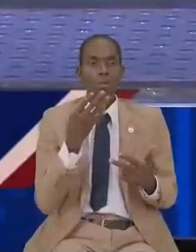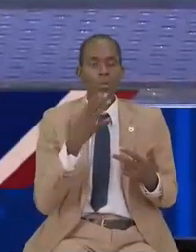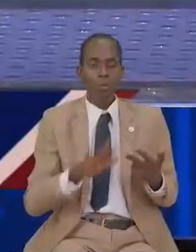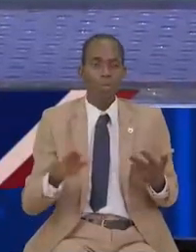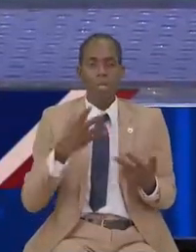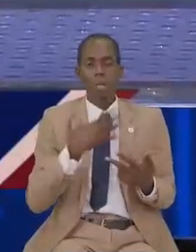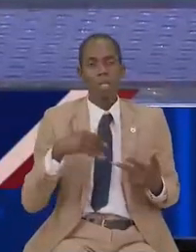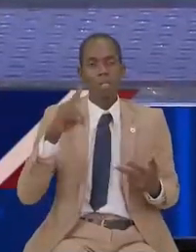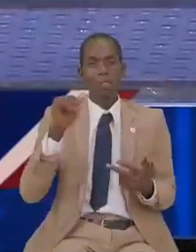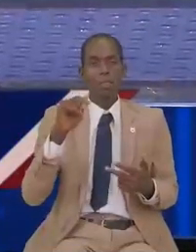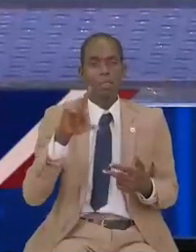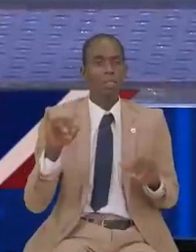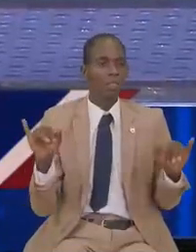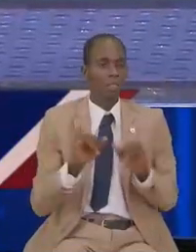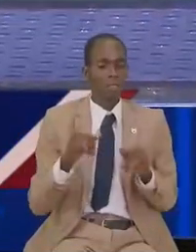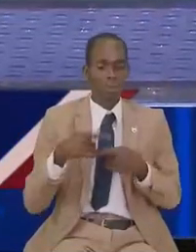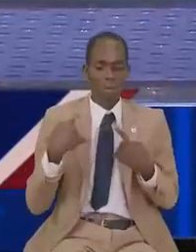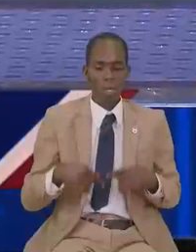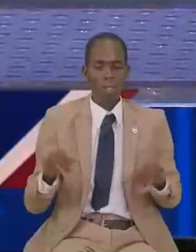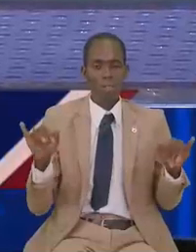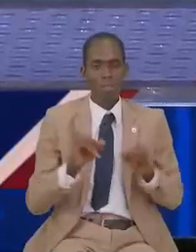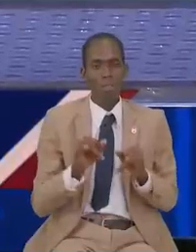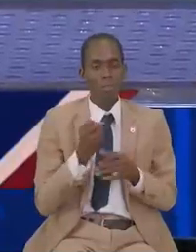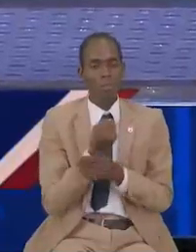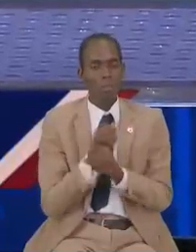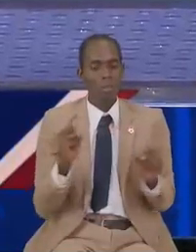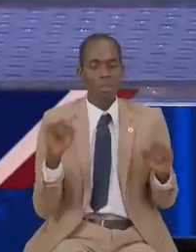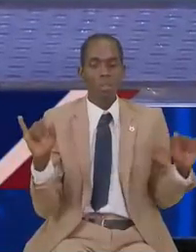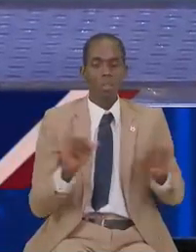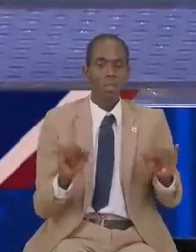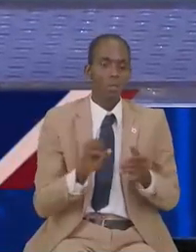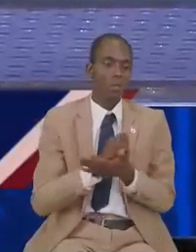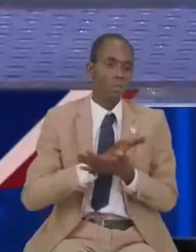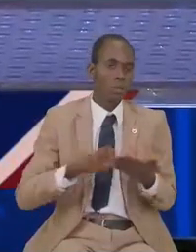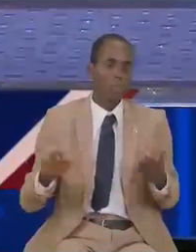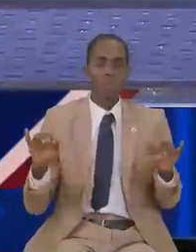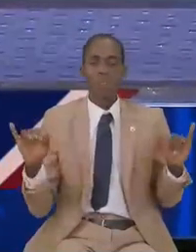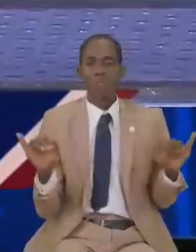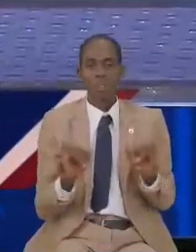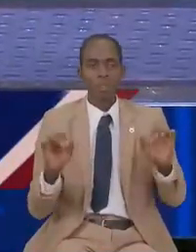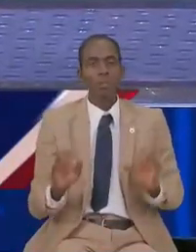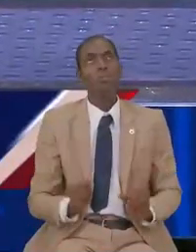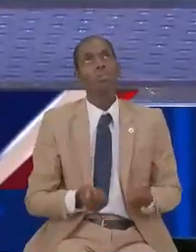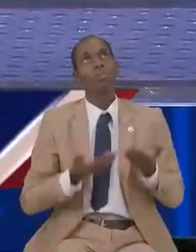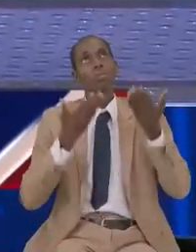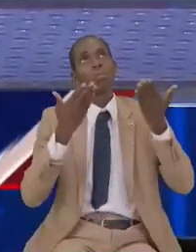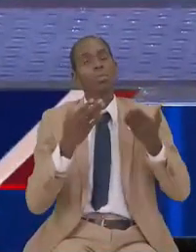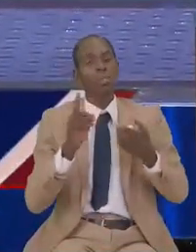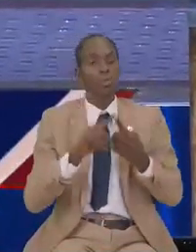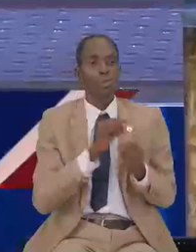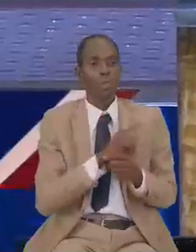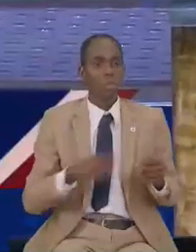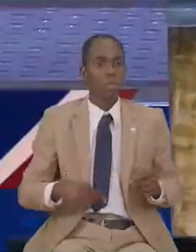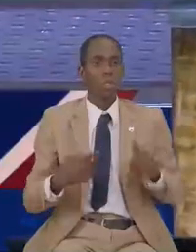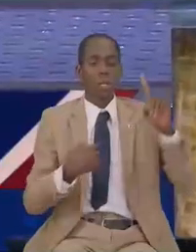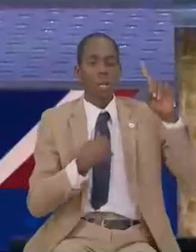Meshach, Abednego, le même cœur, le même salut, la même sanctification, la même consécration, le même engagement